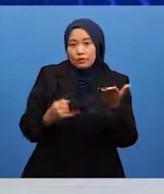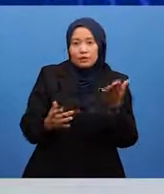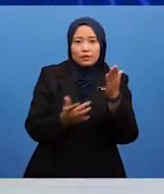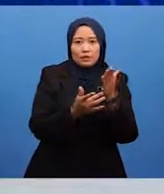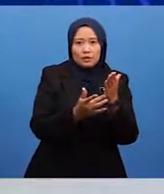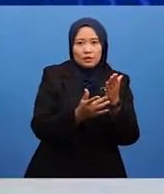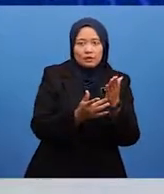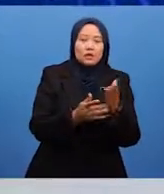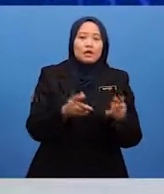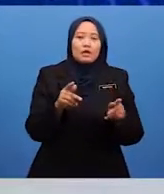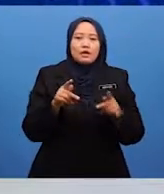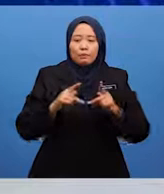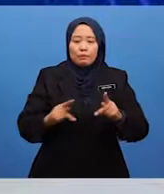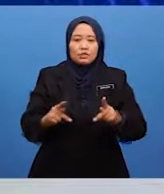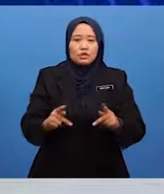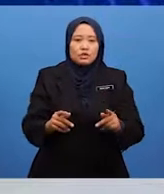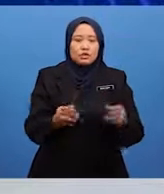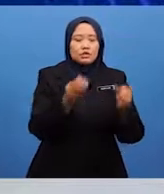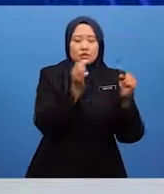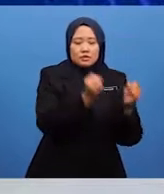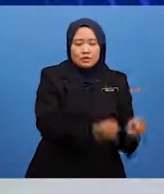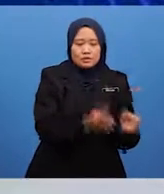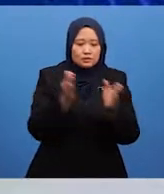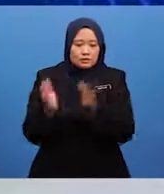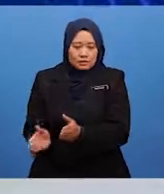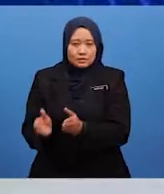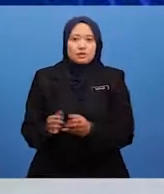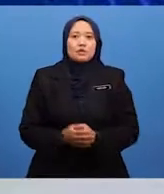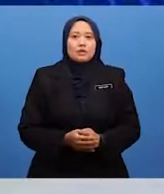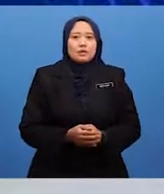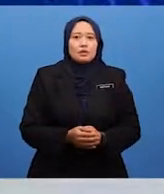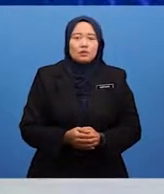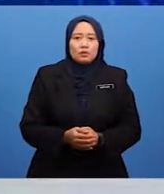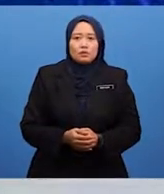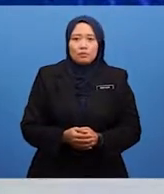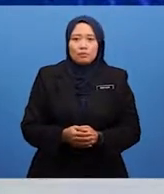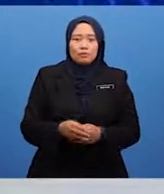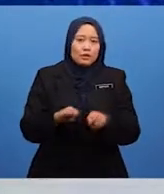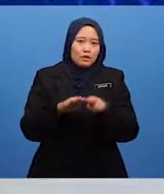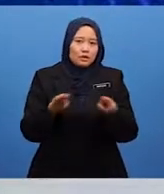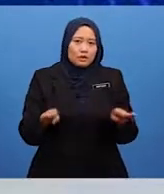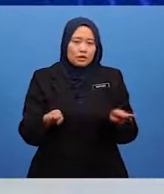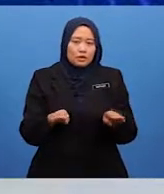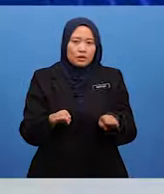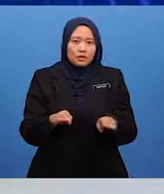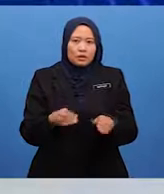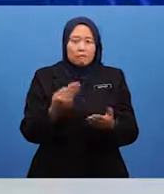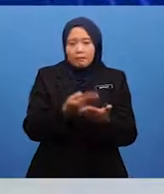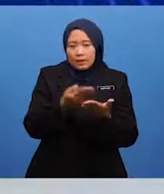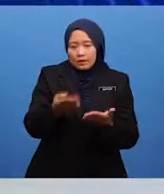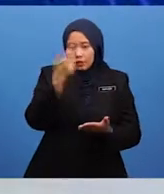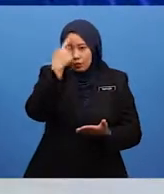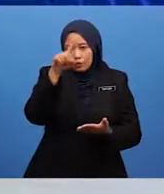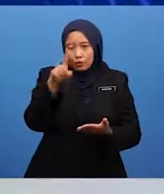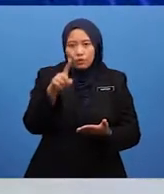sistematik maksudnya secara terancam bagi menyajikan sesuatu Reka bentuk objek hamil ajak-ajak harus